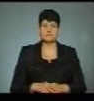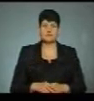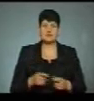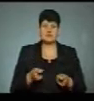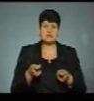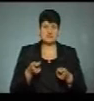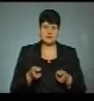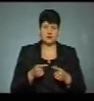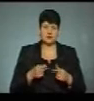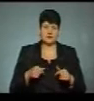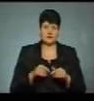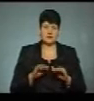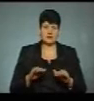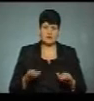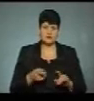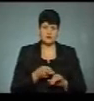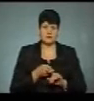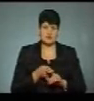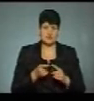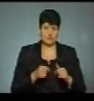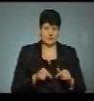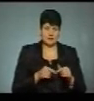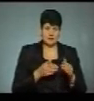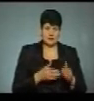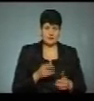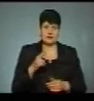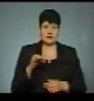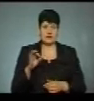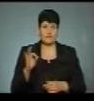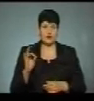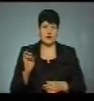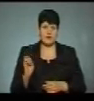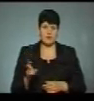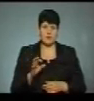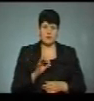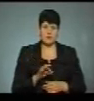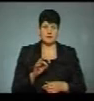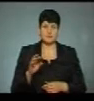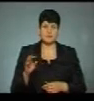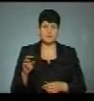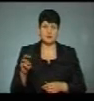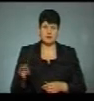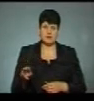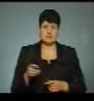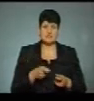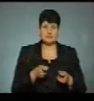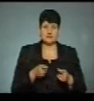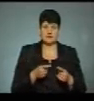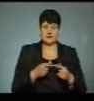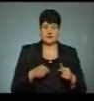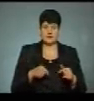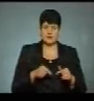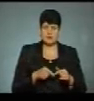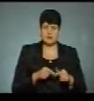завідуючі відділом дитячого інфекційного відділення Дивоняк Ольга Миколаївна, Кодубець Оксана Ярославівна, завідуюча інфекційним